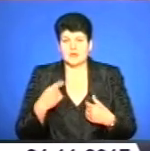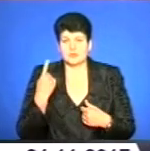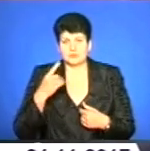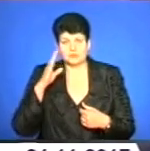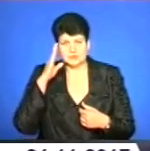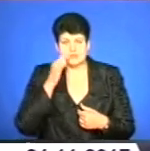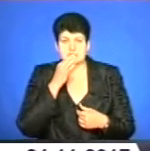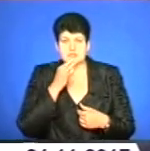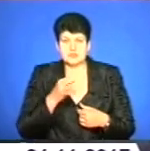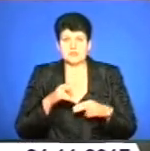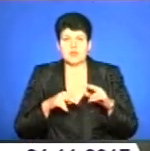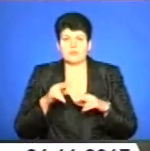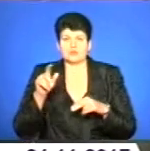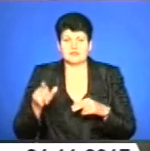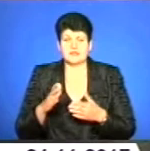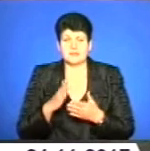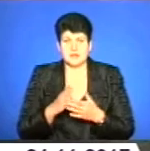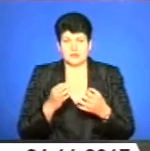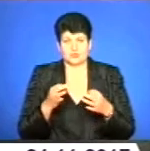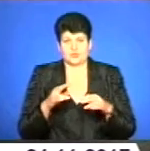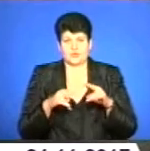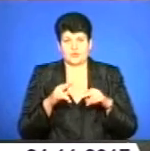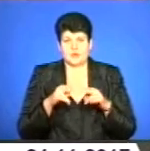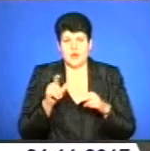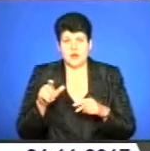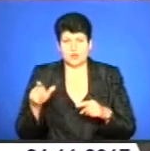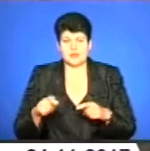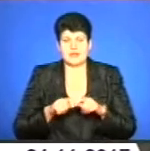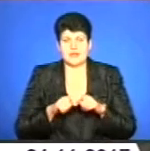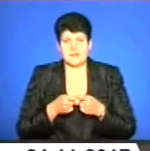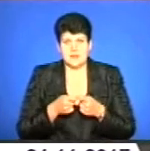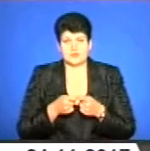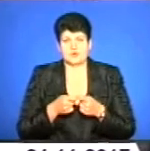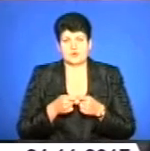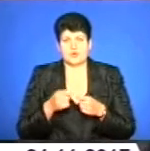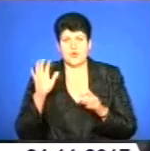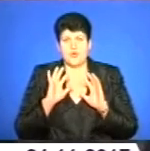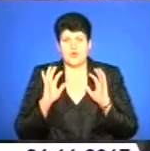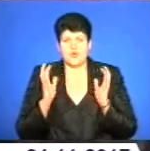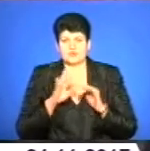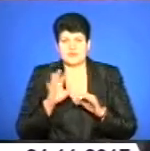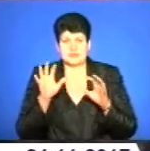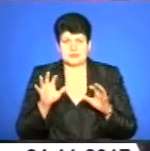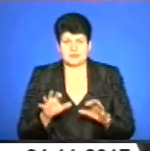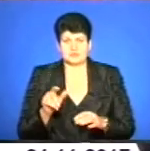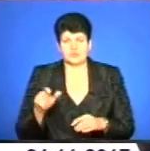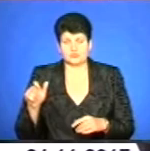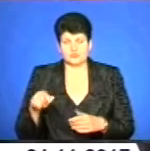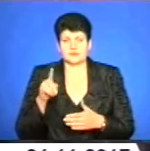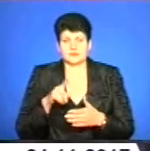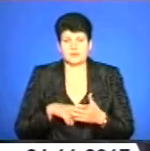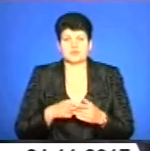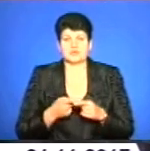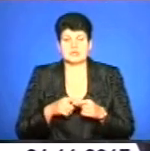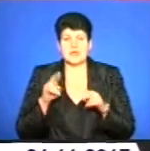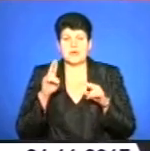чоловіків зауважив, що забудовник має дозвіл на будівництво, а люди ламають огорожу незаконно. Мешканці ж мікрорайону переконані, що це